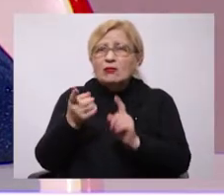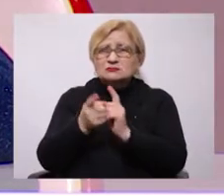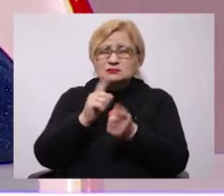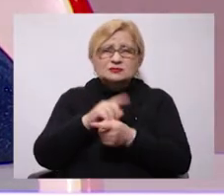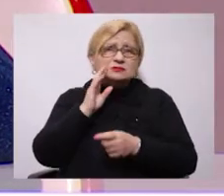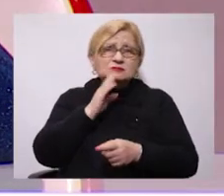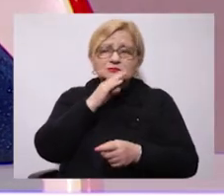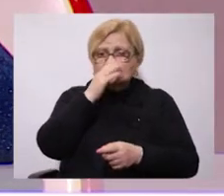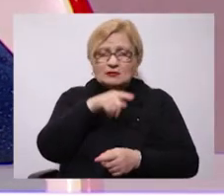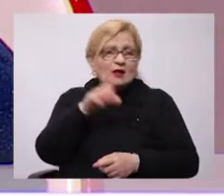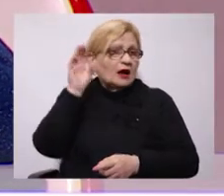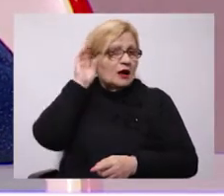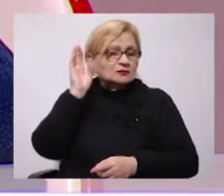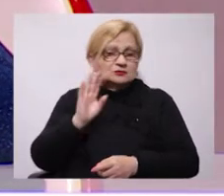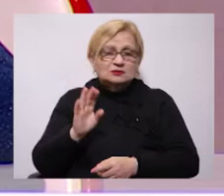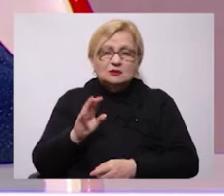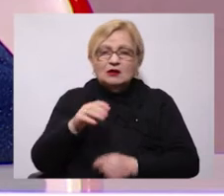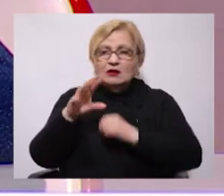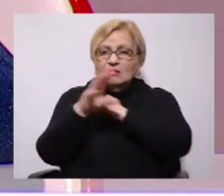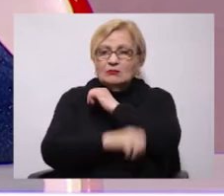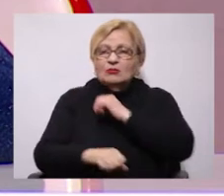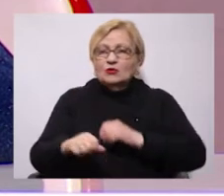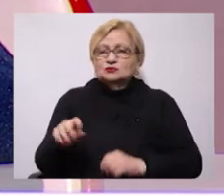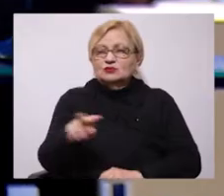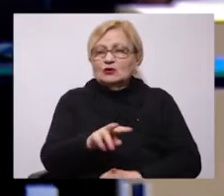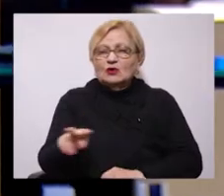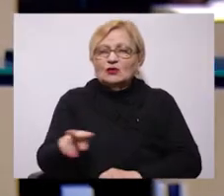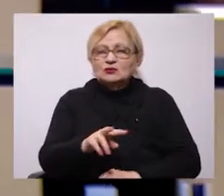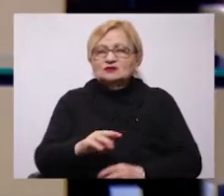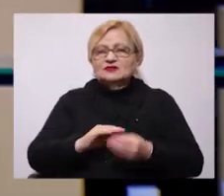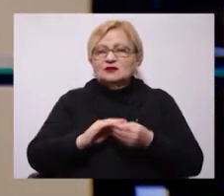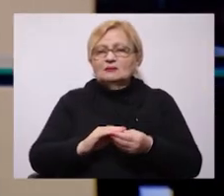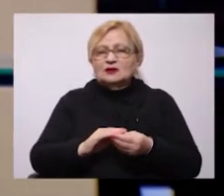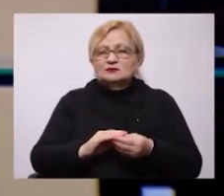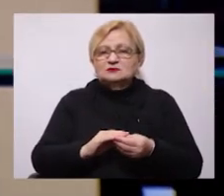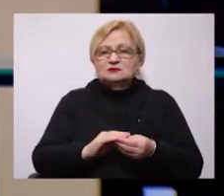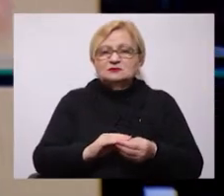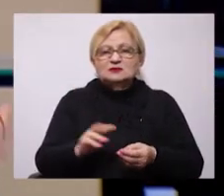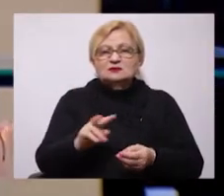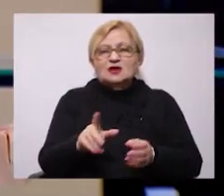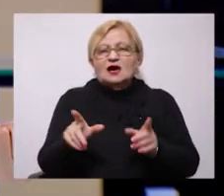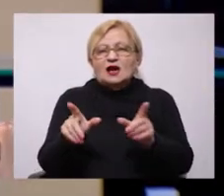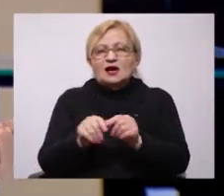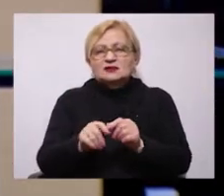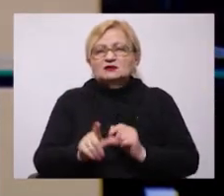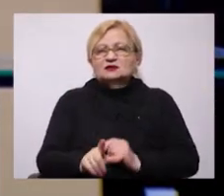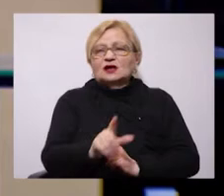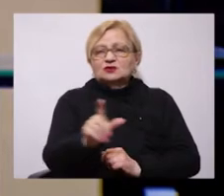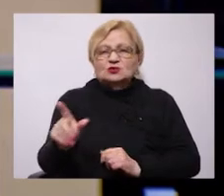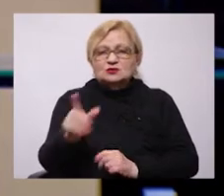არ უსმენდნენ. ბოლოს დეიზი და მარტორქა დამეგობრდნენ. ისინი ერთად დადიოდნენ